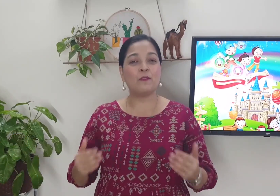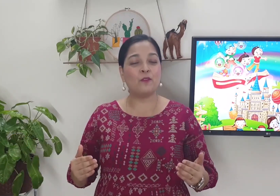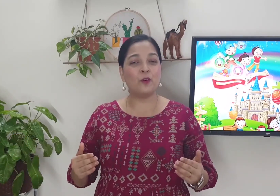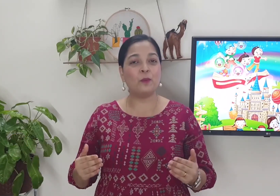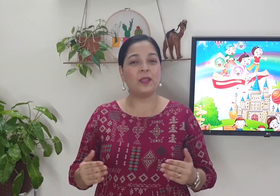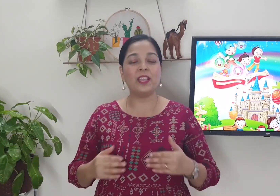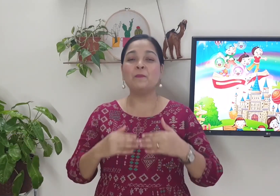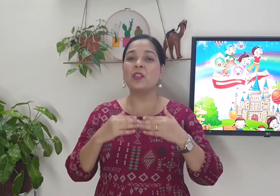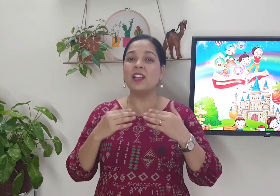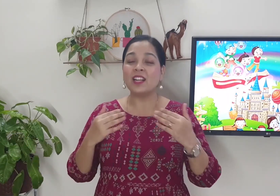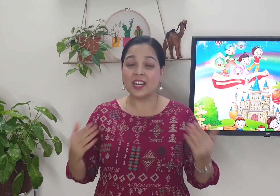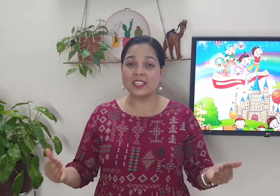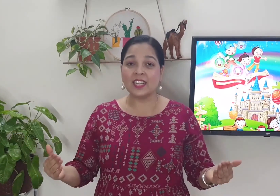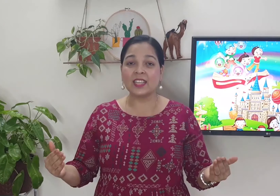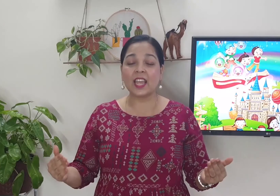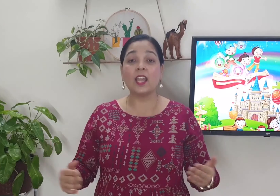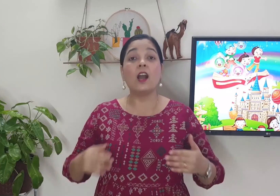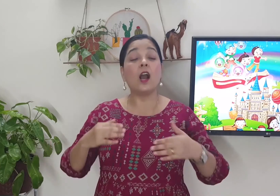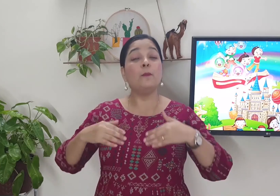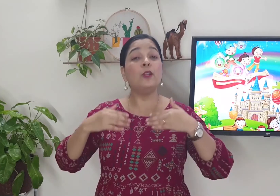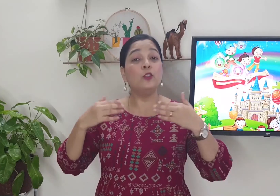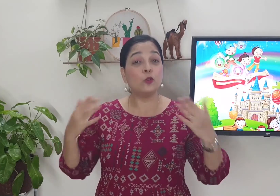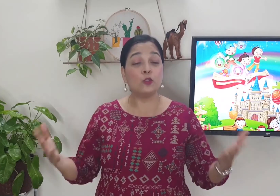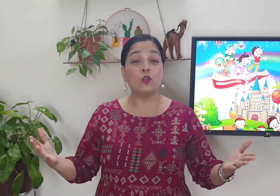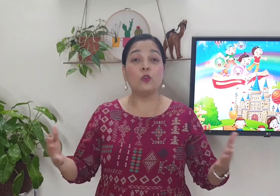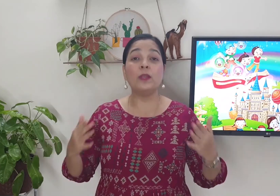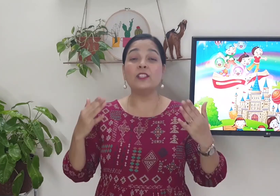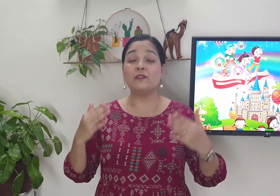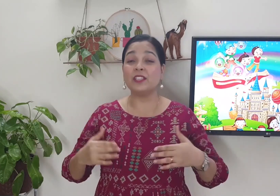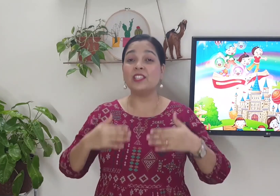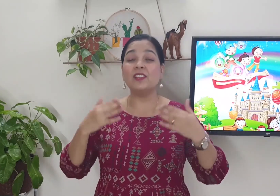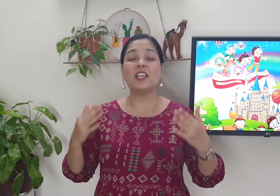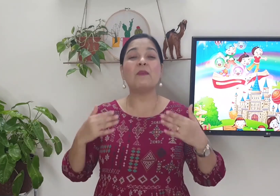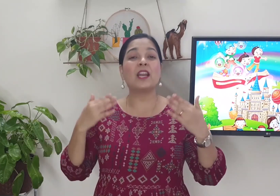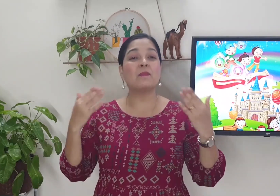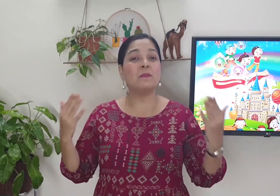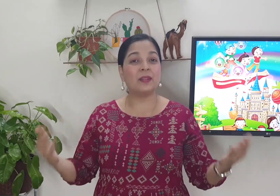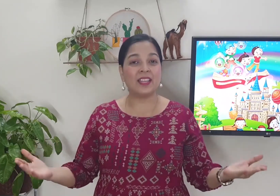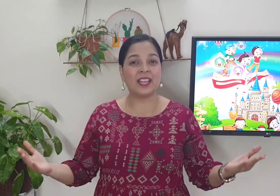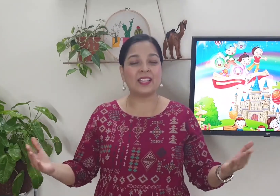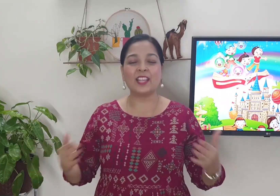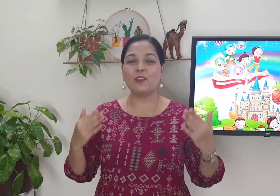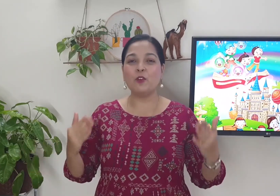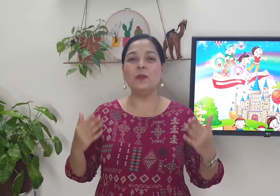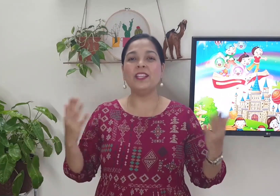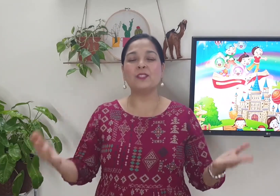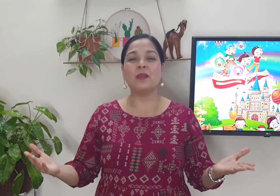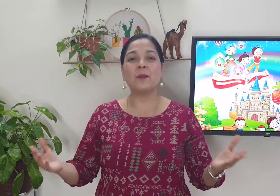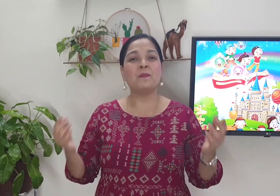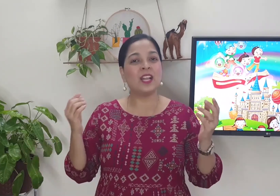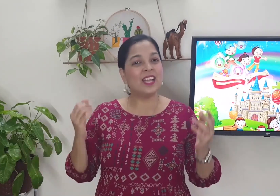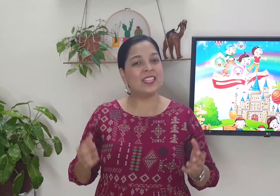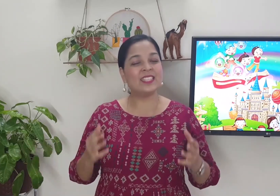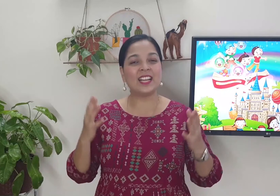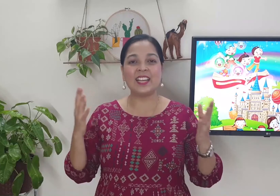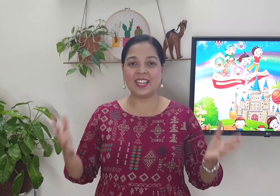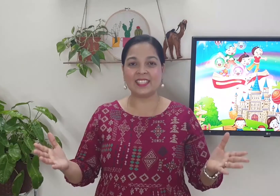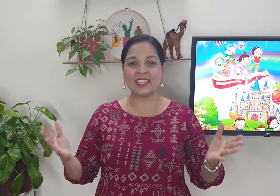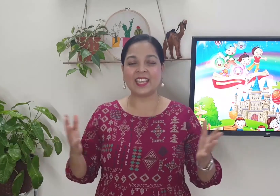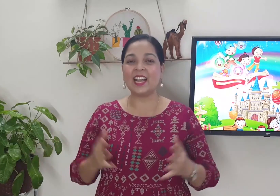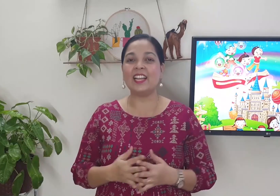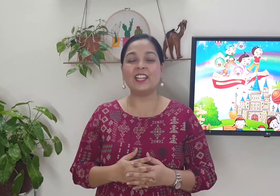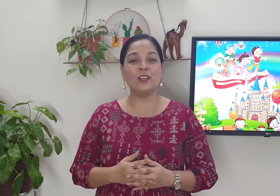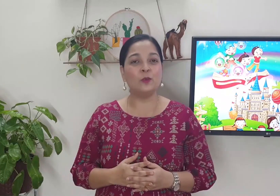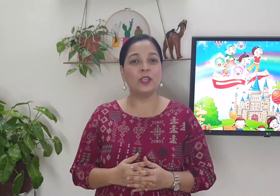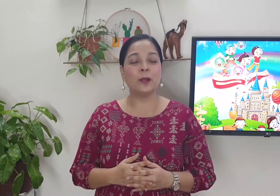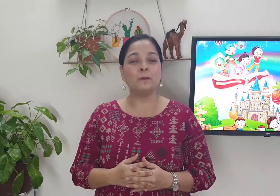तुम्ही फोन पण करू शकता आणि आपल्या मित्रांनाही या फेस्टिवलबद्दल सांगू शकता की ते ह्या कार्यक्रमामध्ये